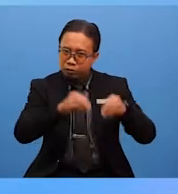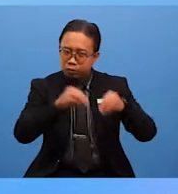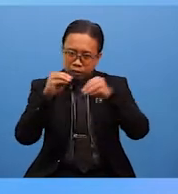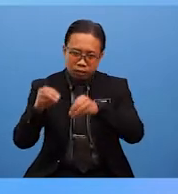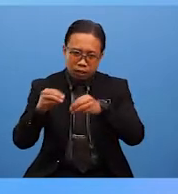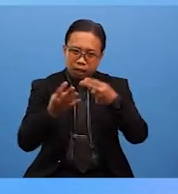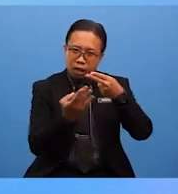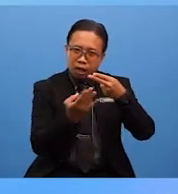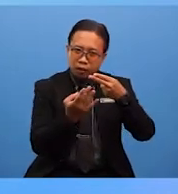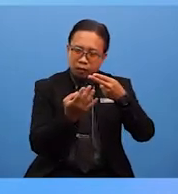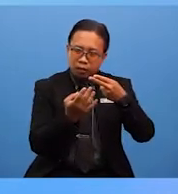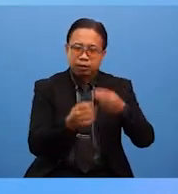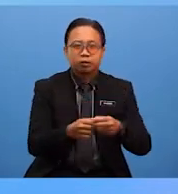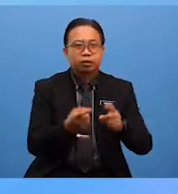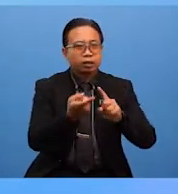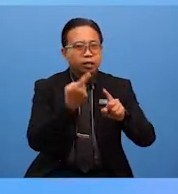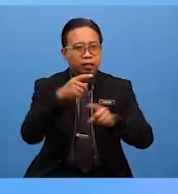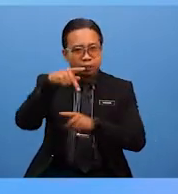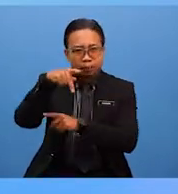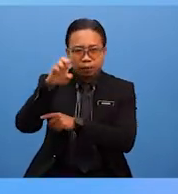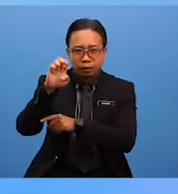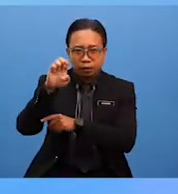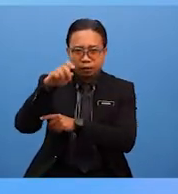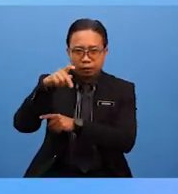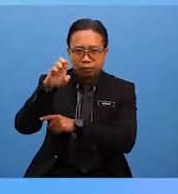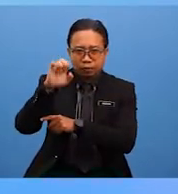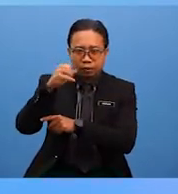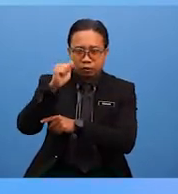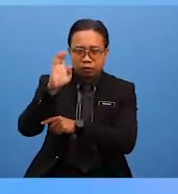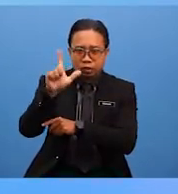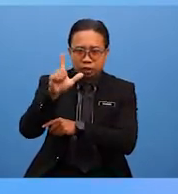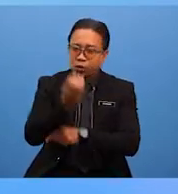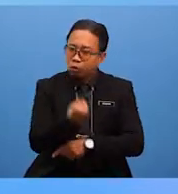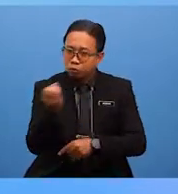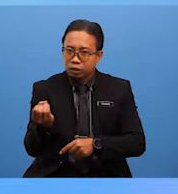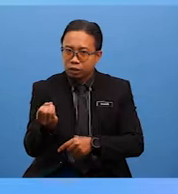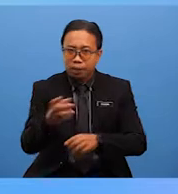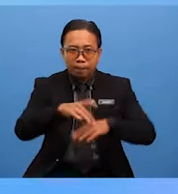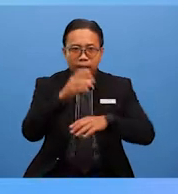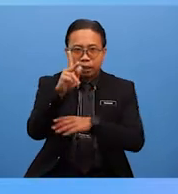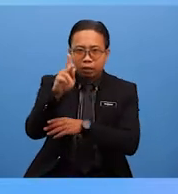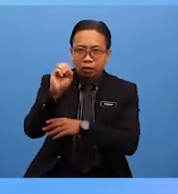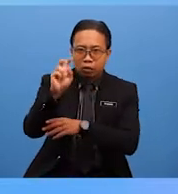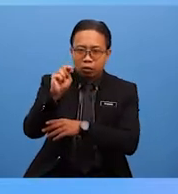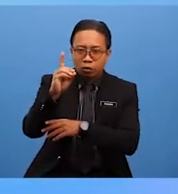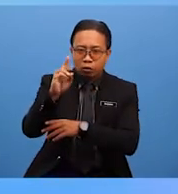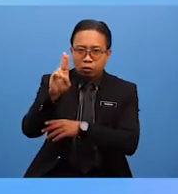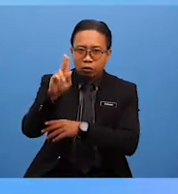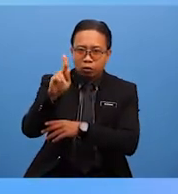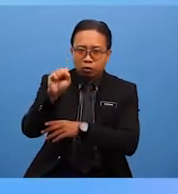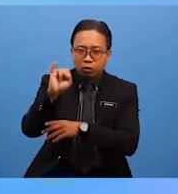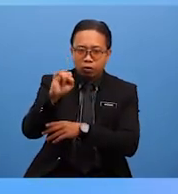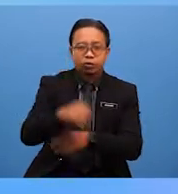HP melalui pepejam dipanggil apel betul konduksi aku tuh nama